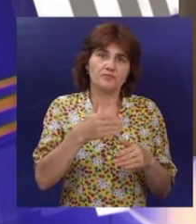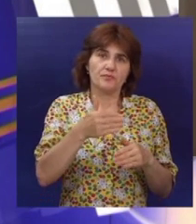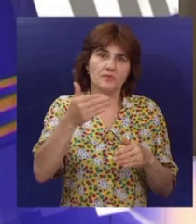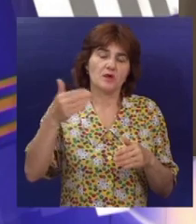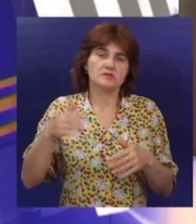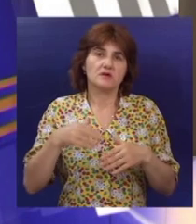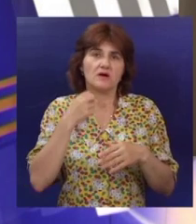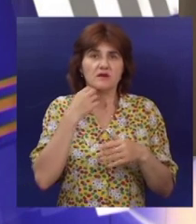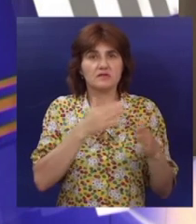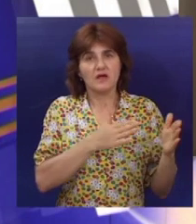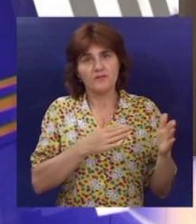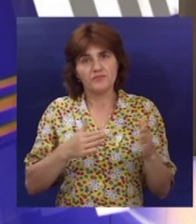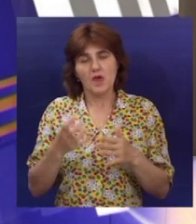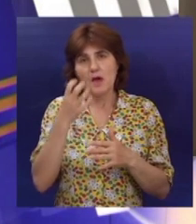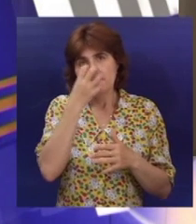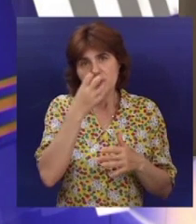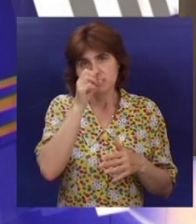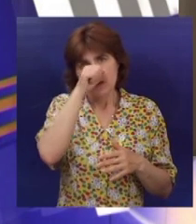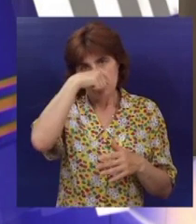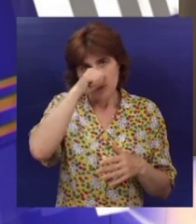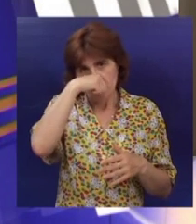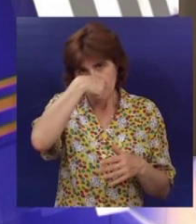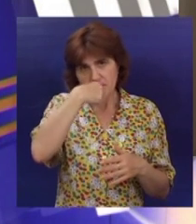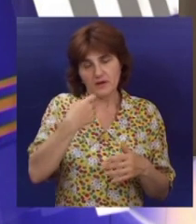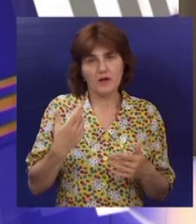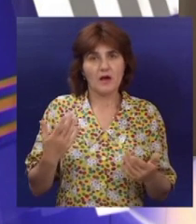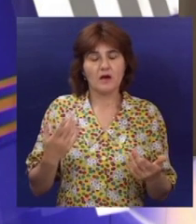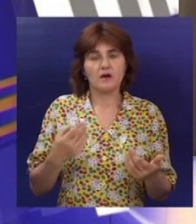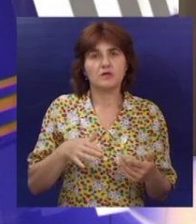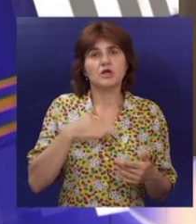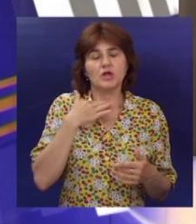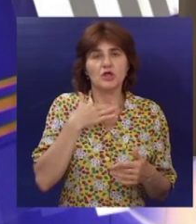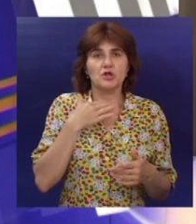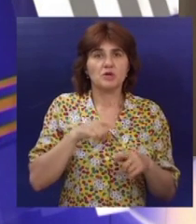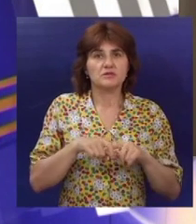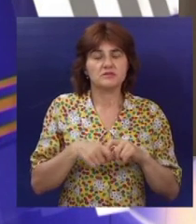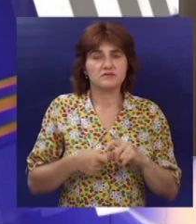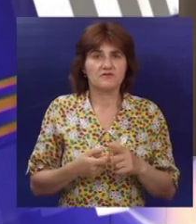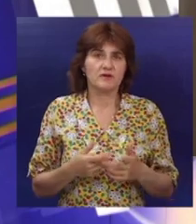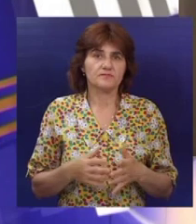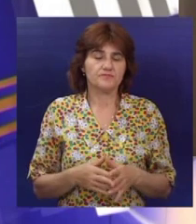će, kako bude sezonske, pristizalo paradajz, paprika, znači radi se ovo dosta